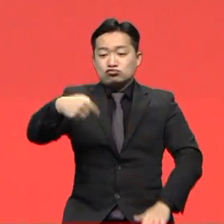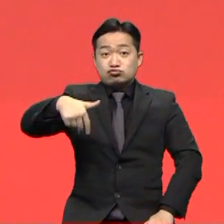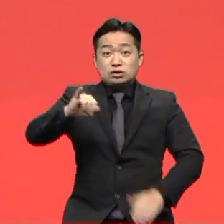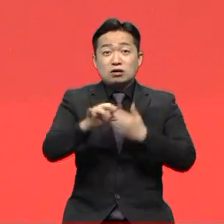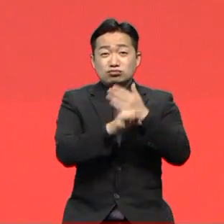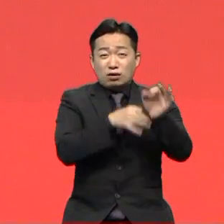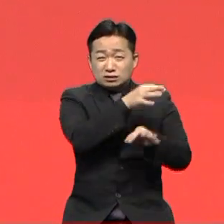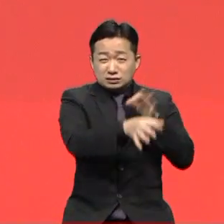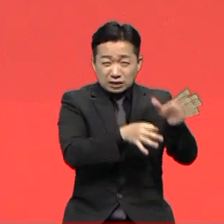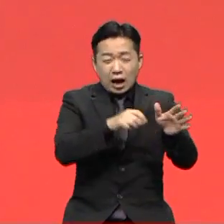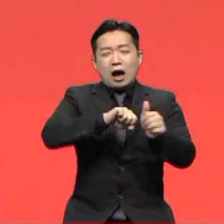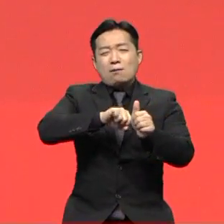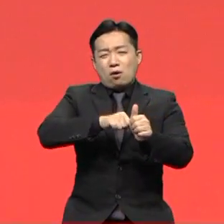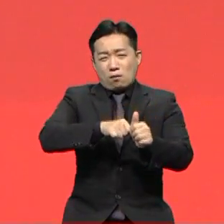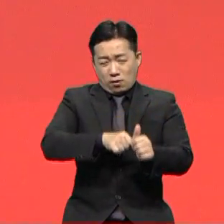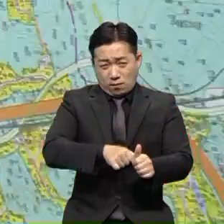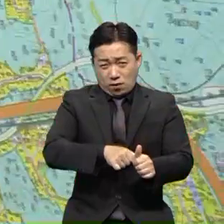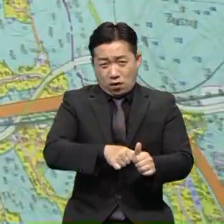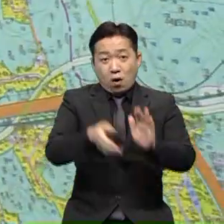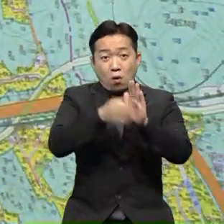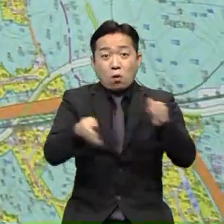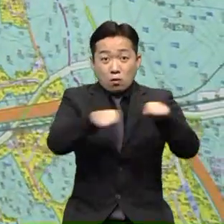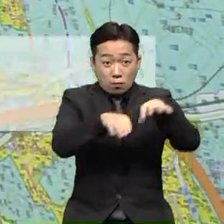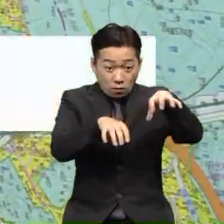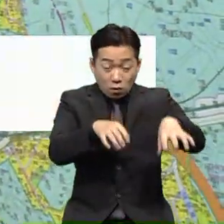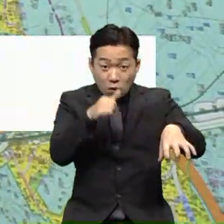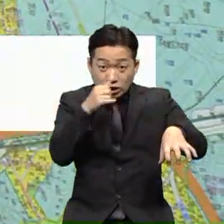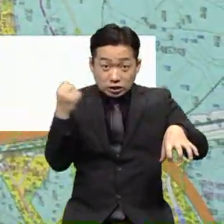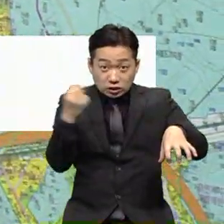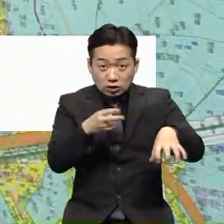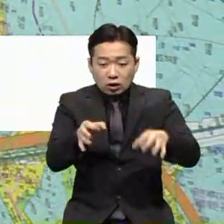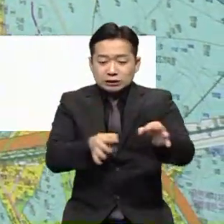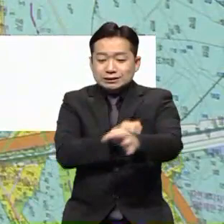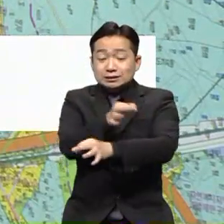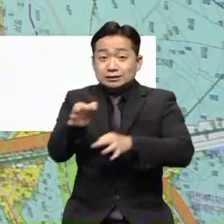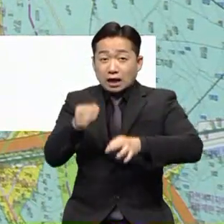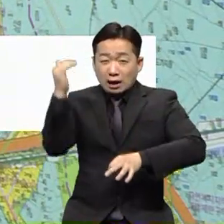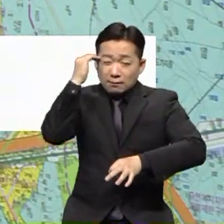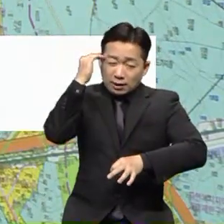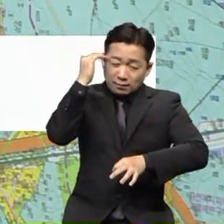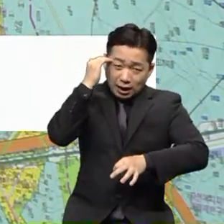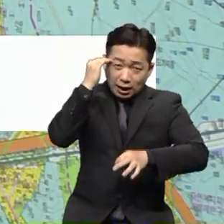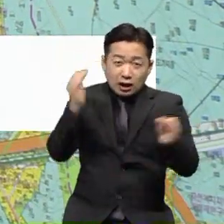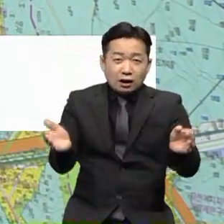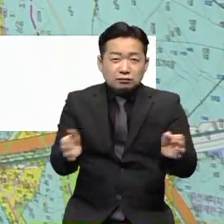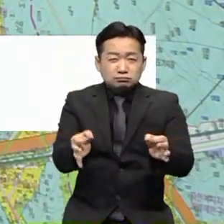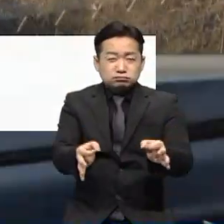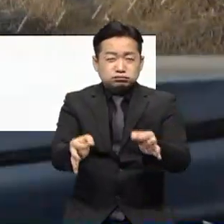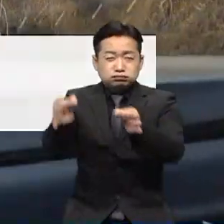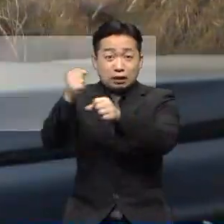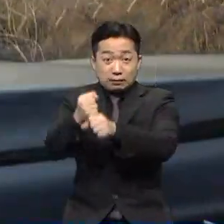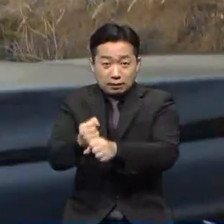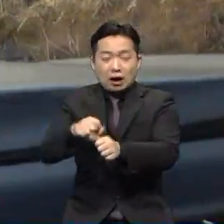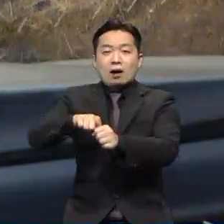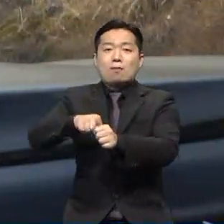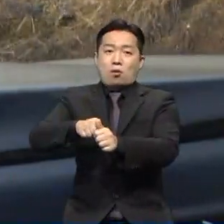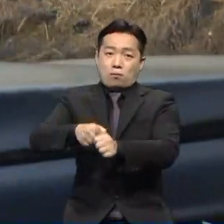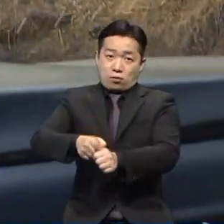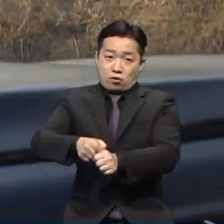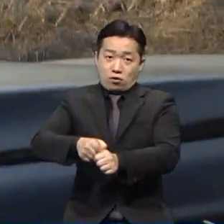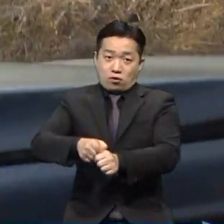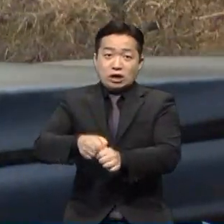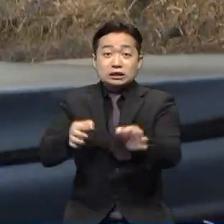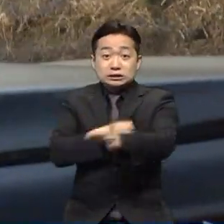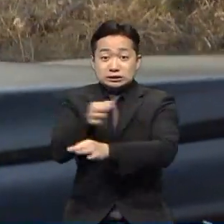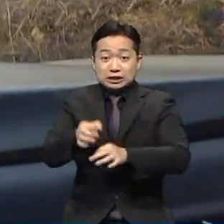겁니다. 공공부문뿐만 아니라 부동산 시장 교란 행위 전반에 대한 처벌도 강화하기로 했습니다. 부동산